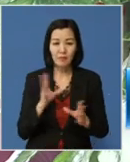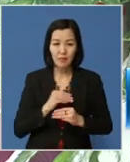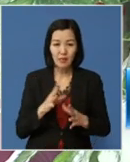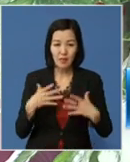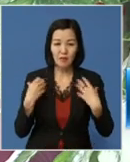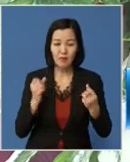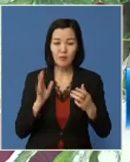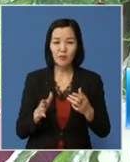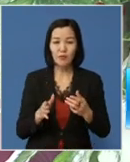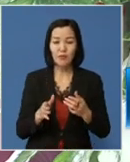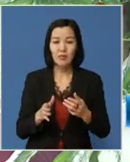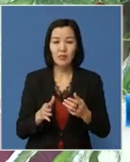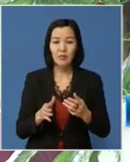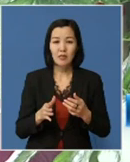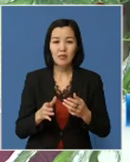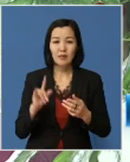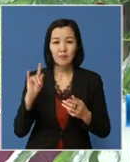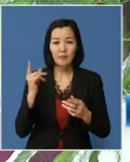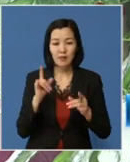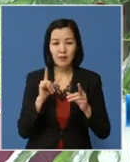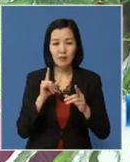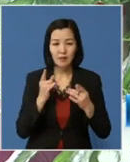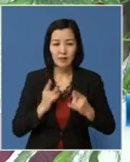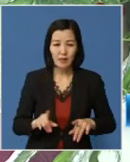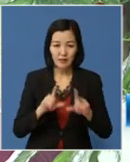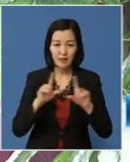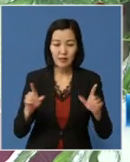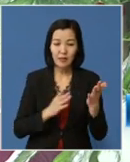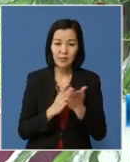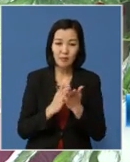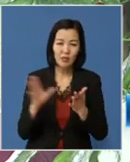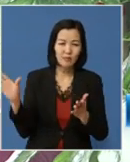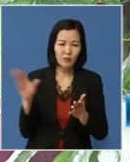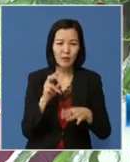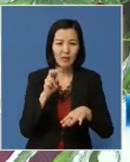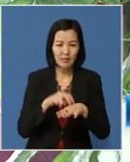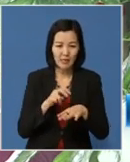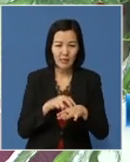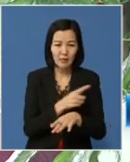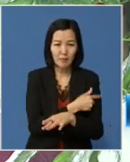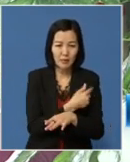аман болсын. Сонымен қатар осы перинаталды орталықта қызмет жасап жүрген барлық